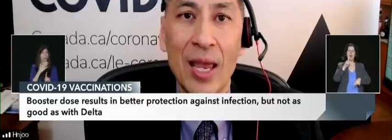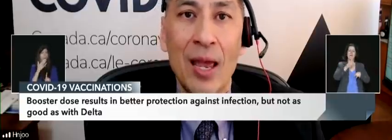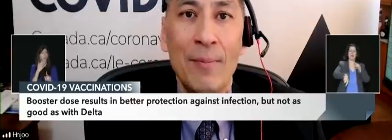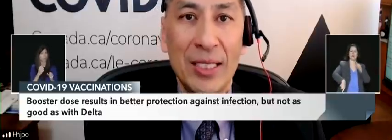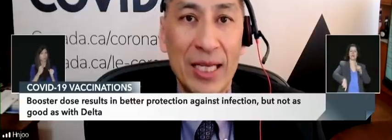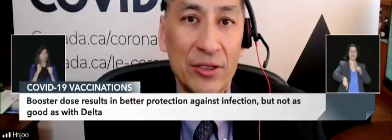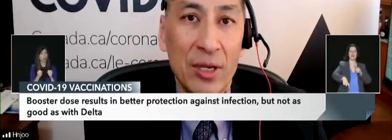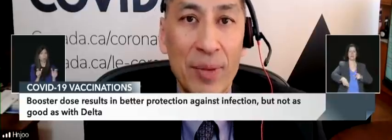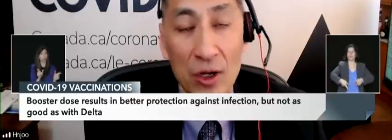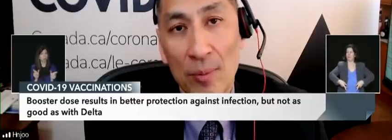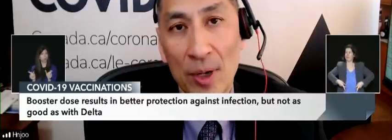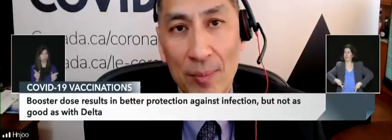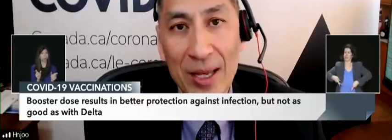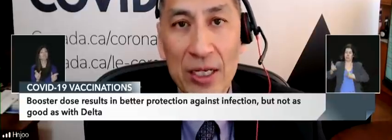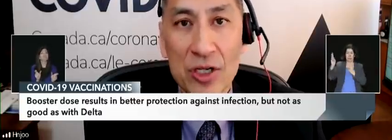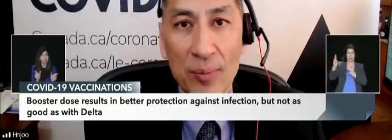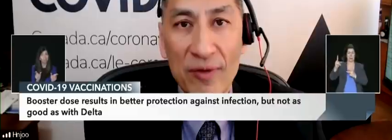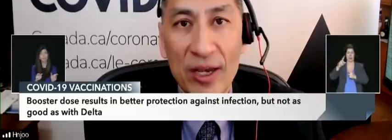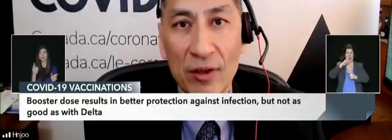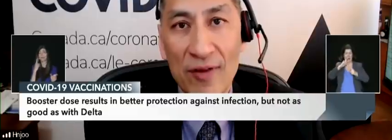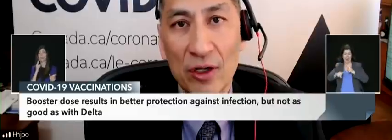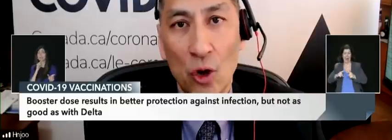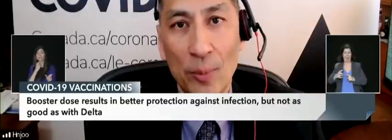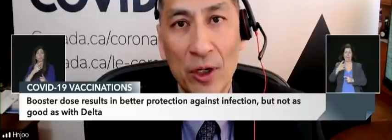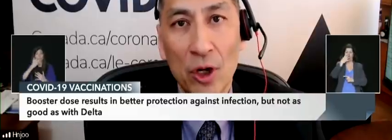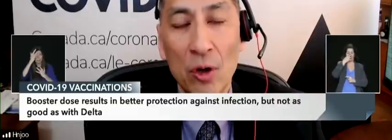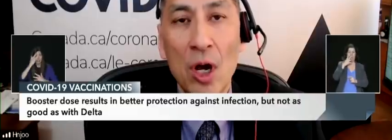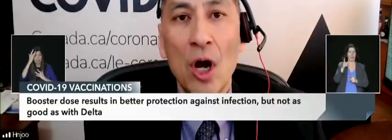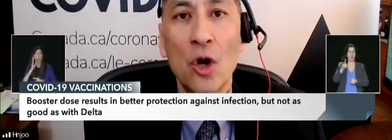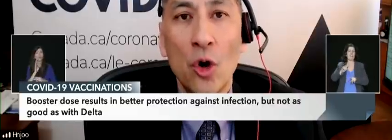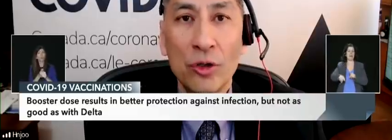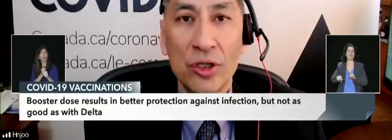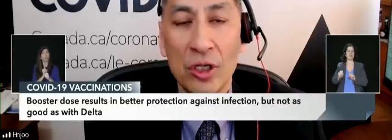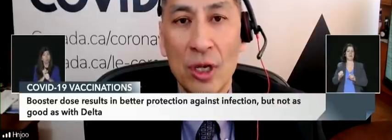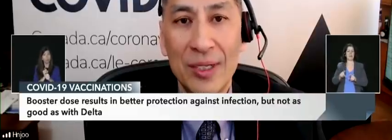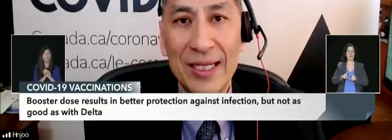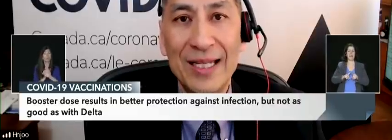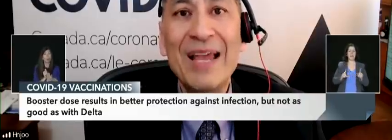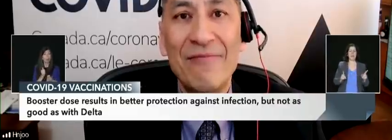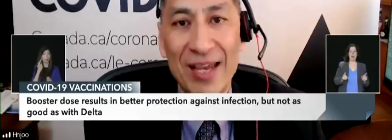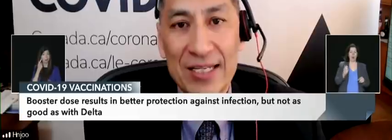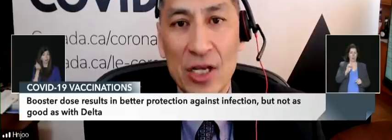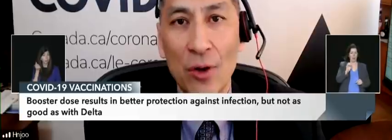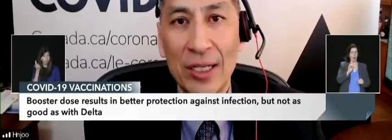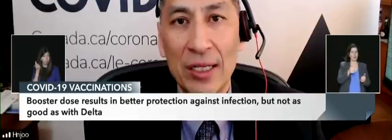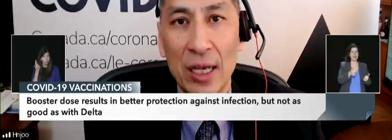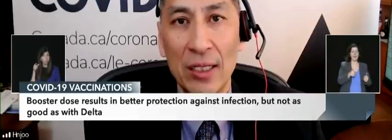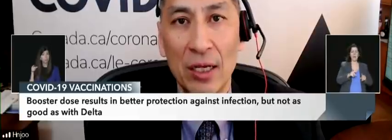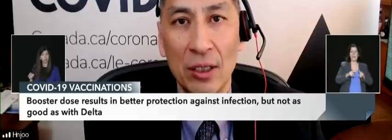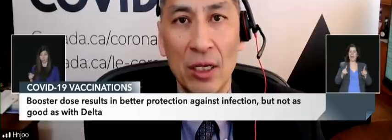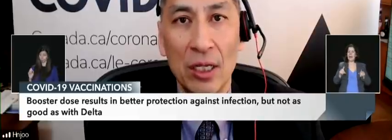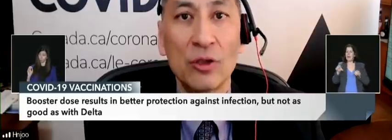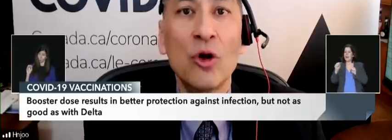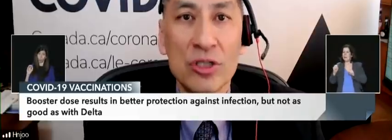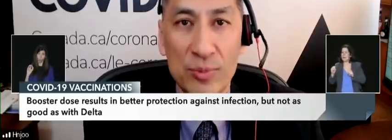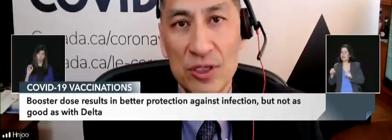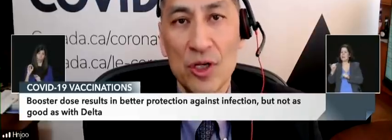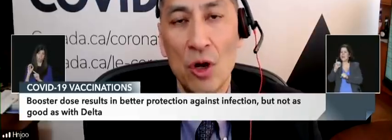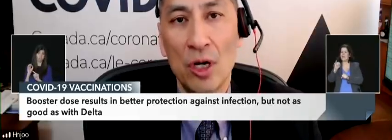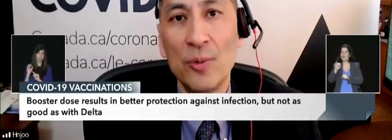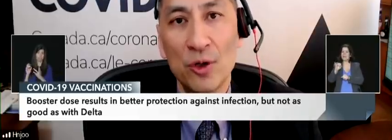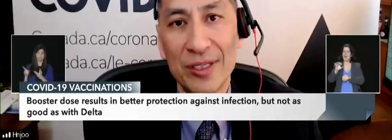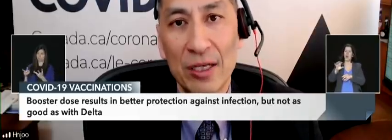graves, mais peut-être pas comme par exemple avec le variant Omicron contre l'infection et la